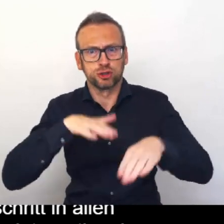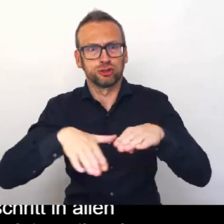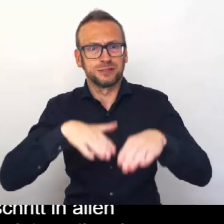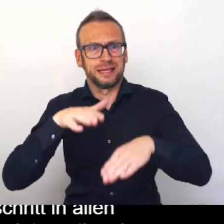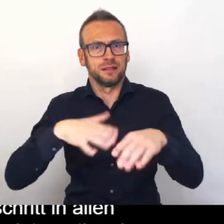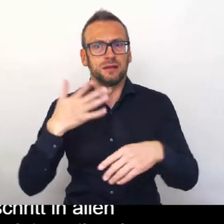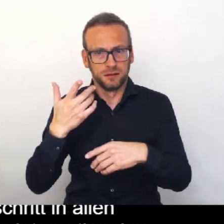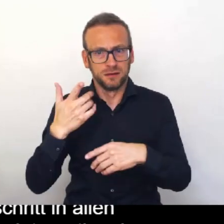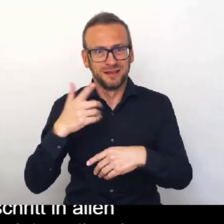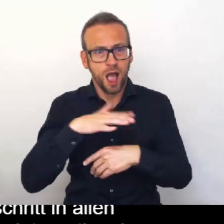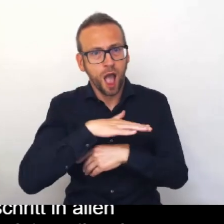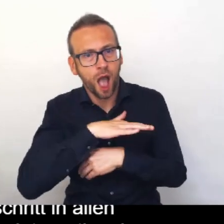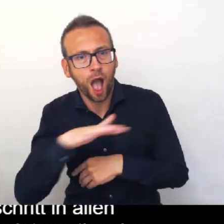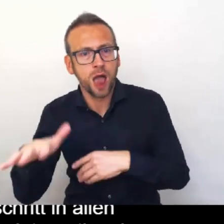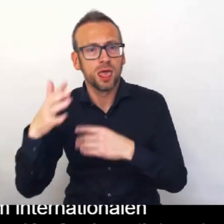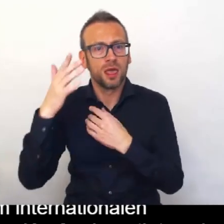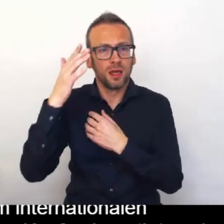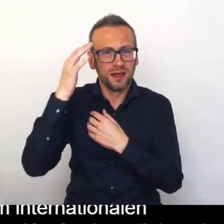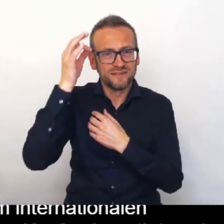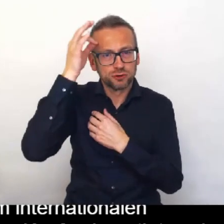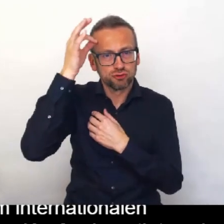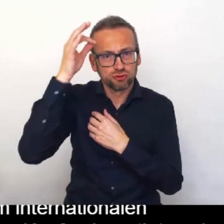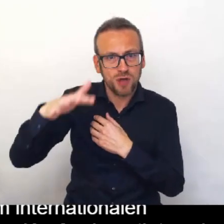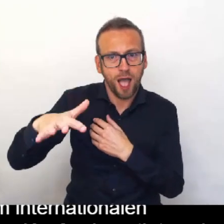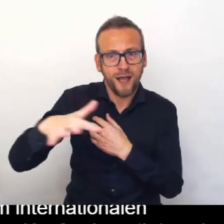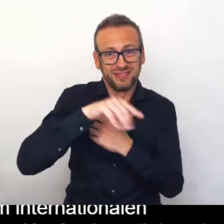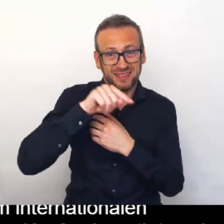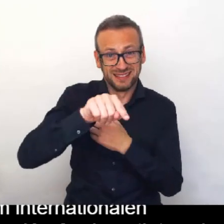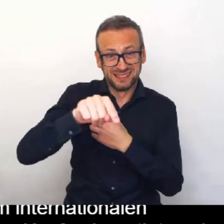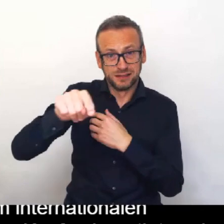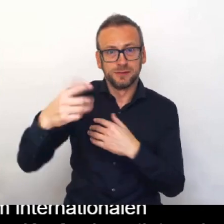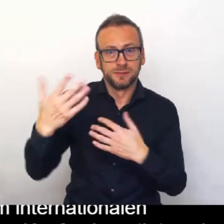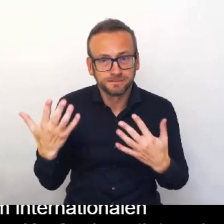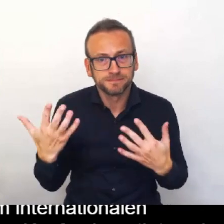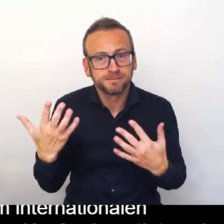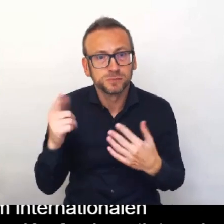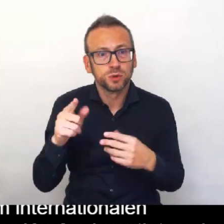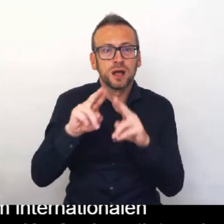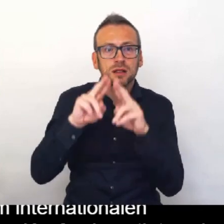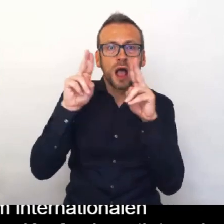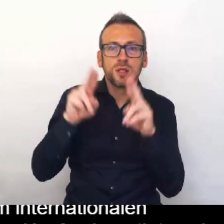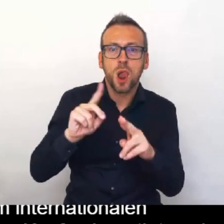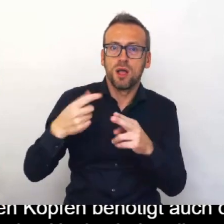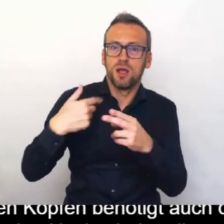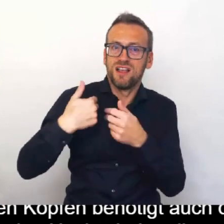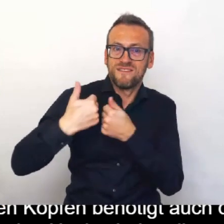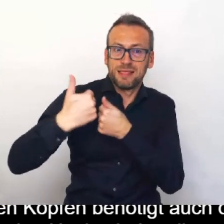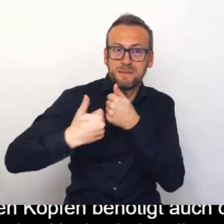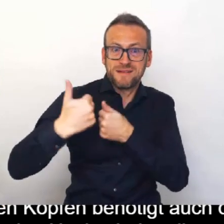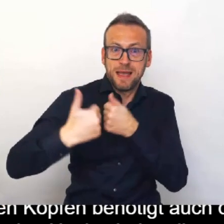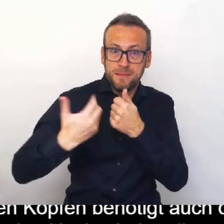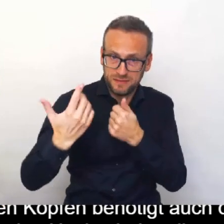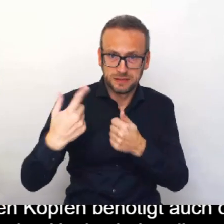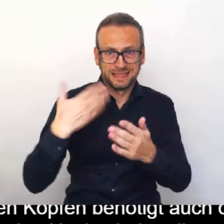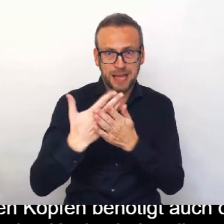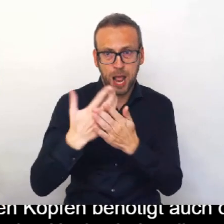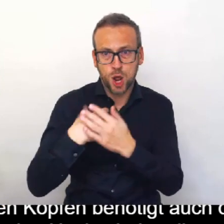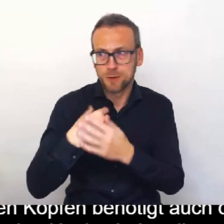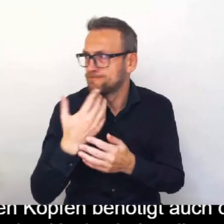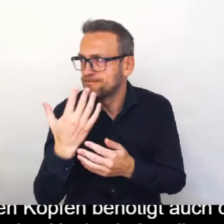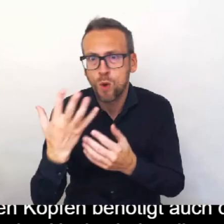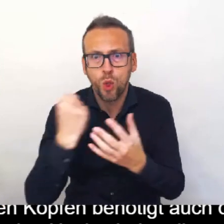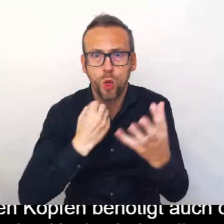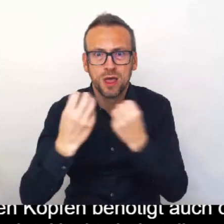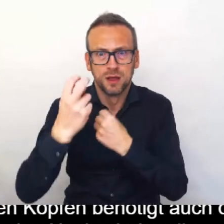Hochschulinnovationsgesetz, ein echter großer Wurf sind, ein richtig großer Sprung in die Zukunft unserer Hochschulen und Universitäten.